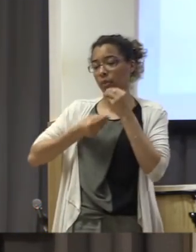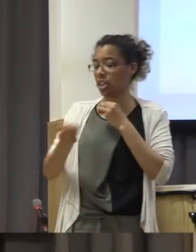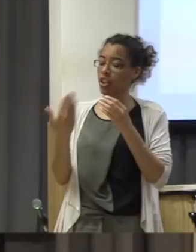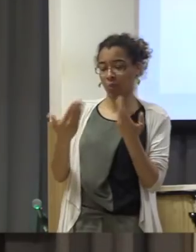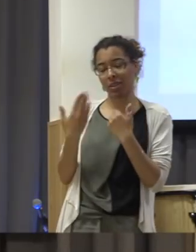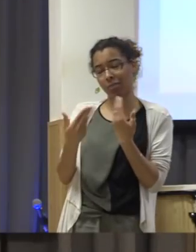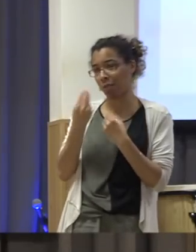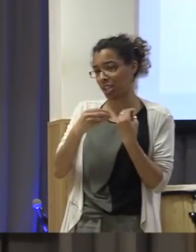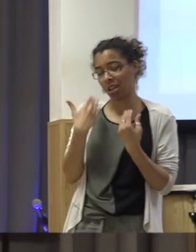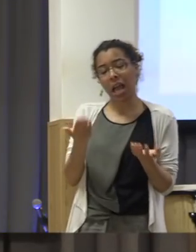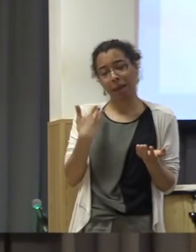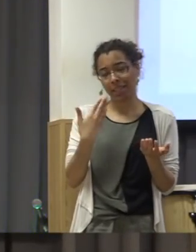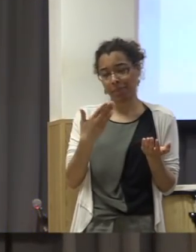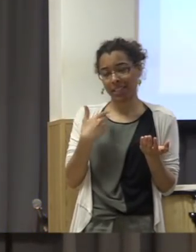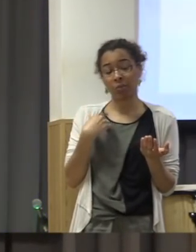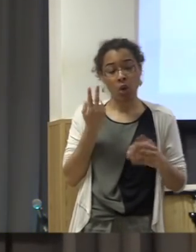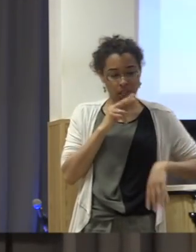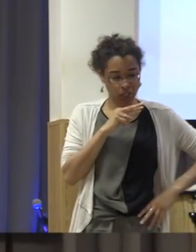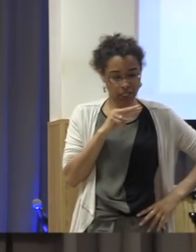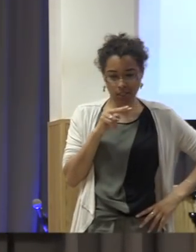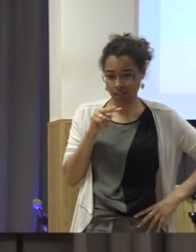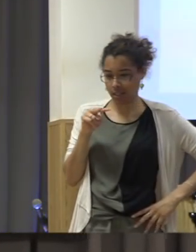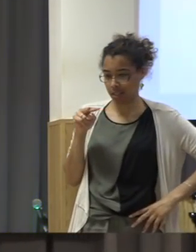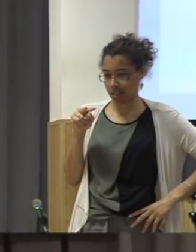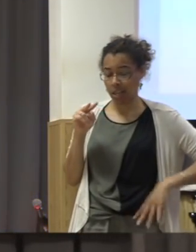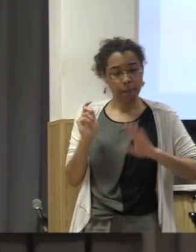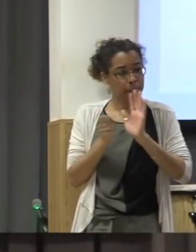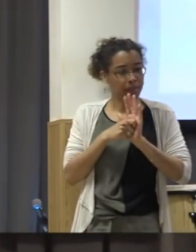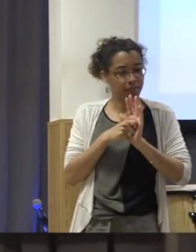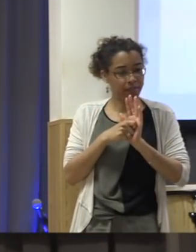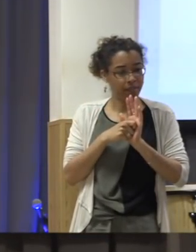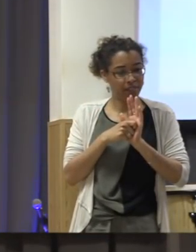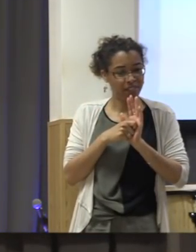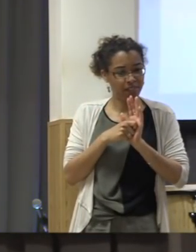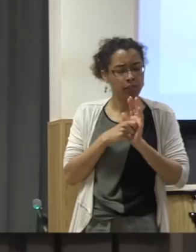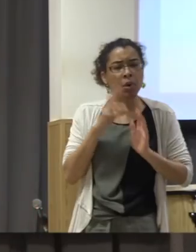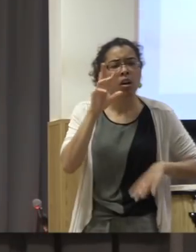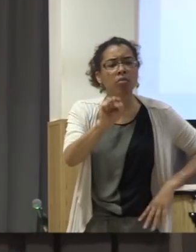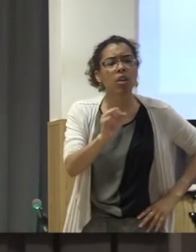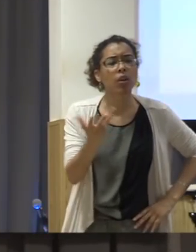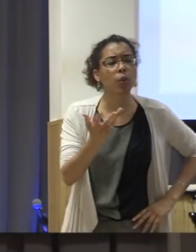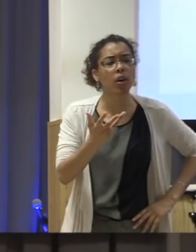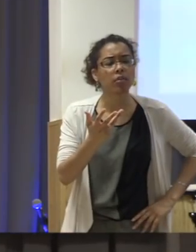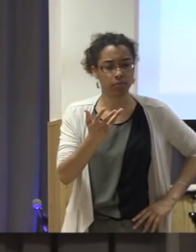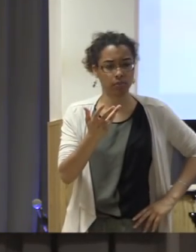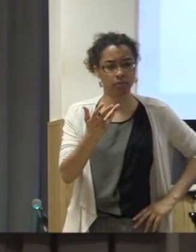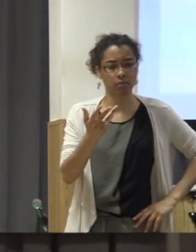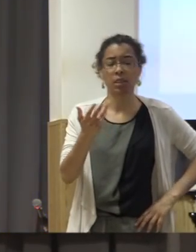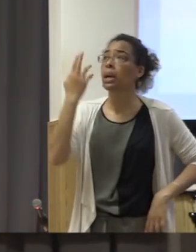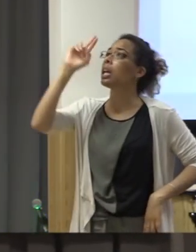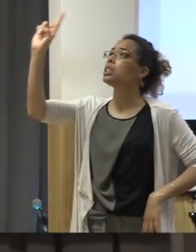ça à tout ici. Il me regardait tous, et puis tout d'un coup, qu'est-ce que je vois? J'ai dit,